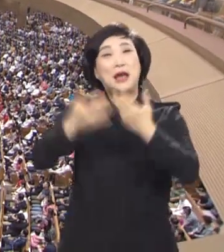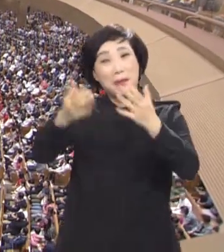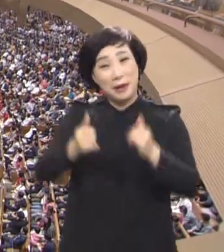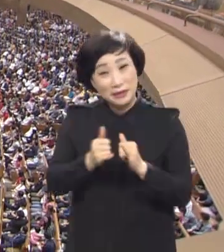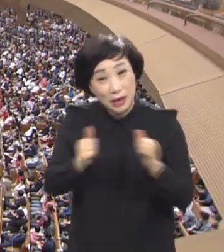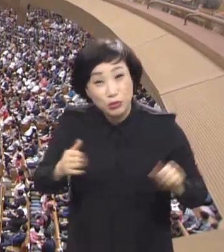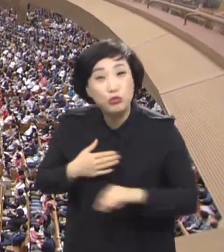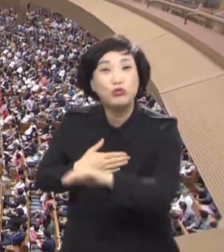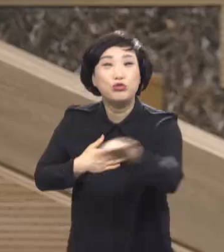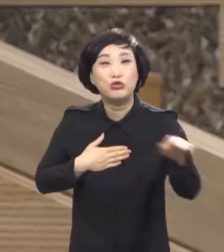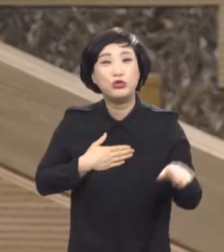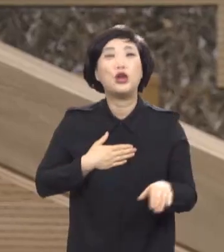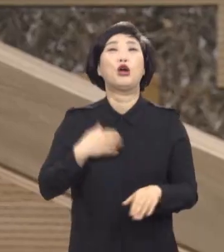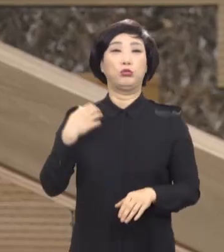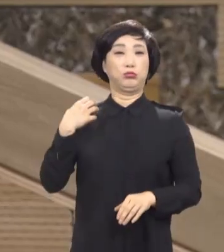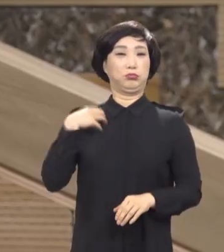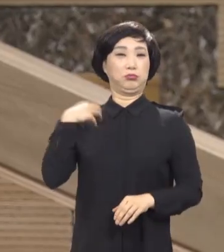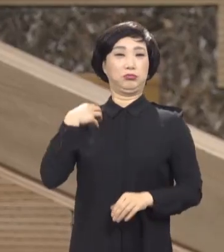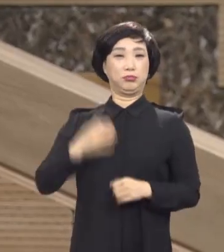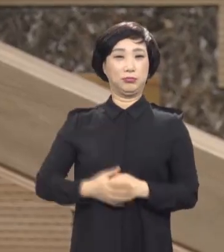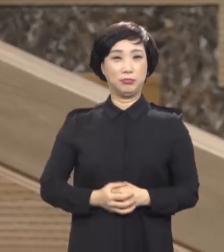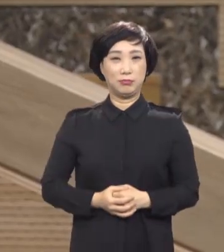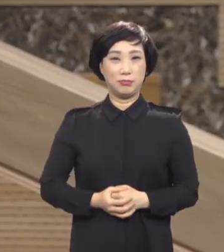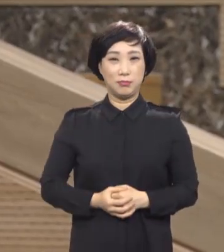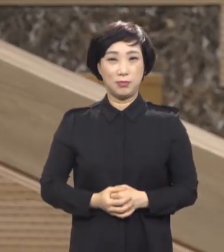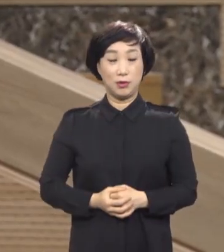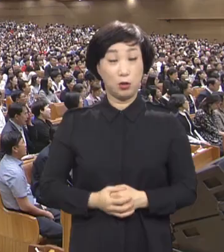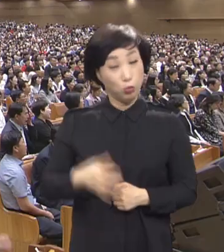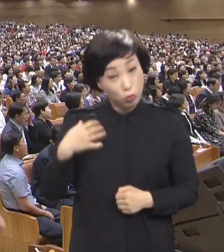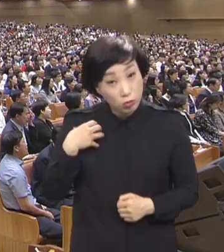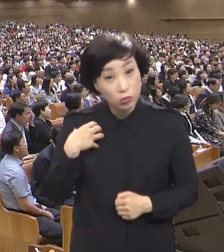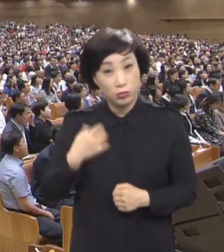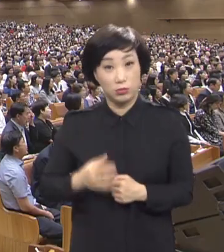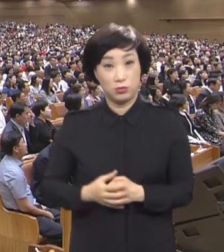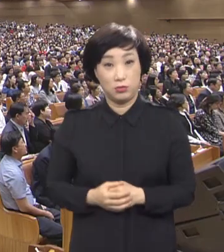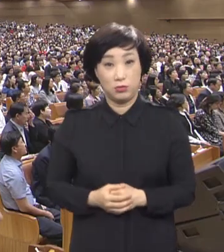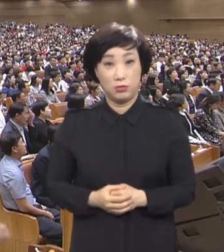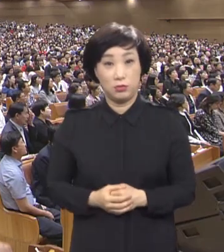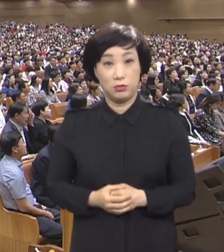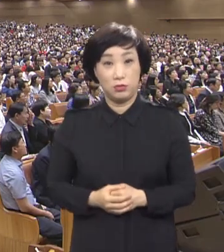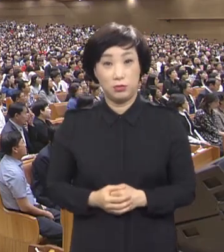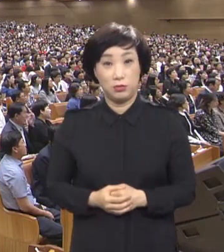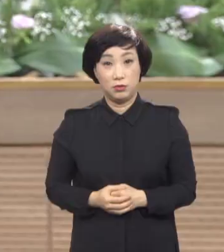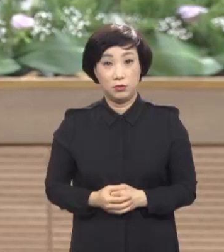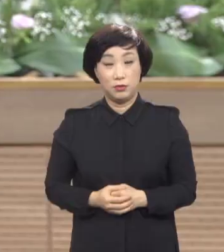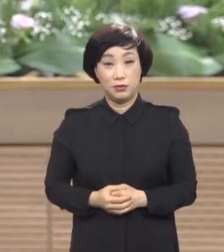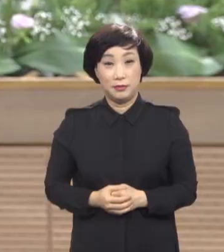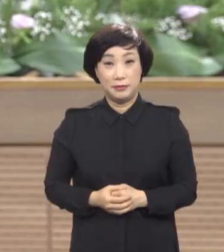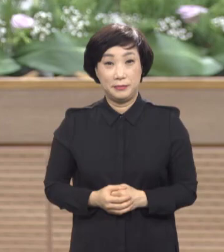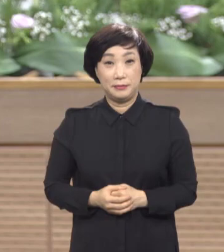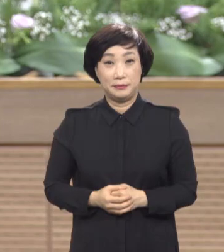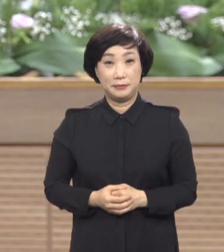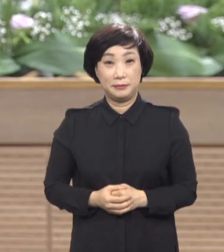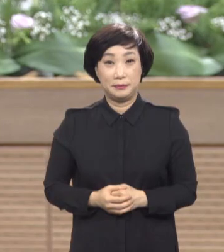받은 자들이 할 일이요 할 일 보세요